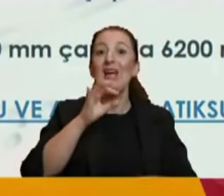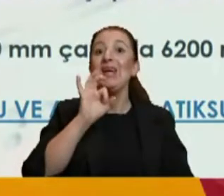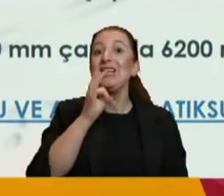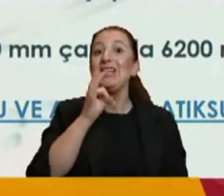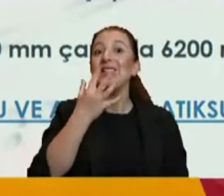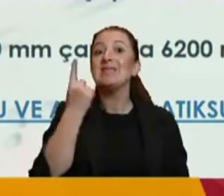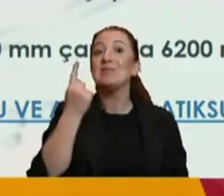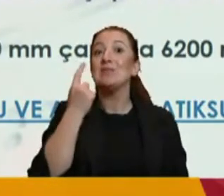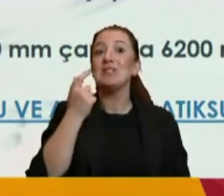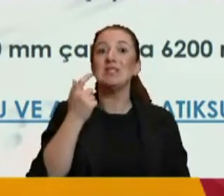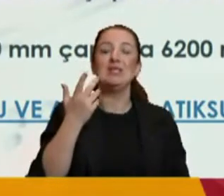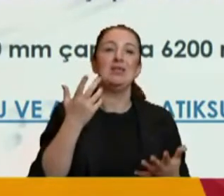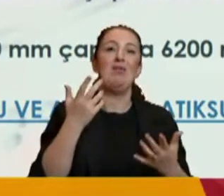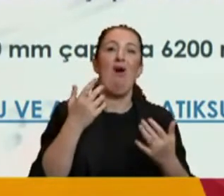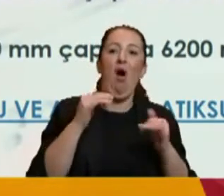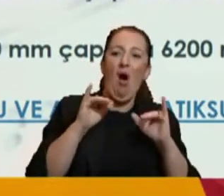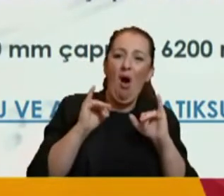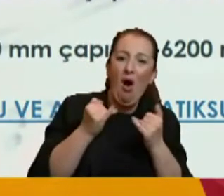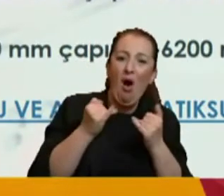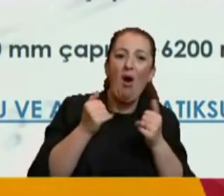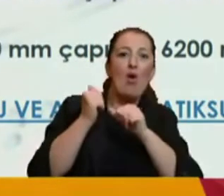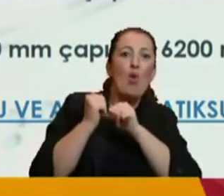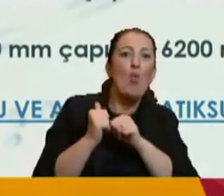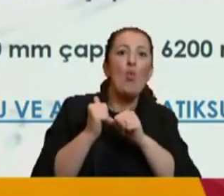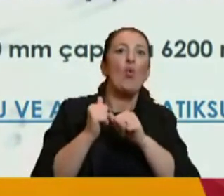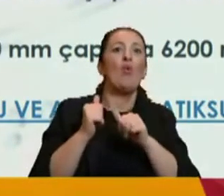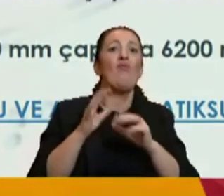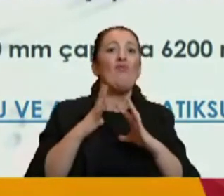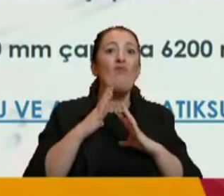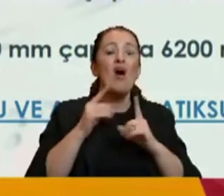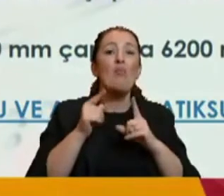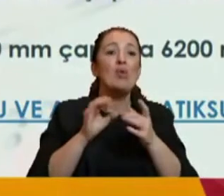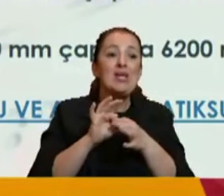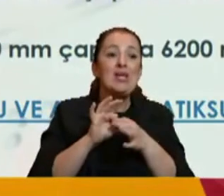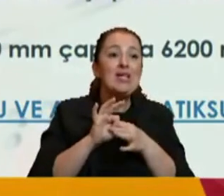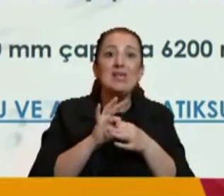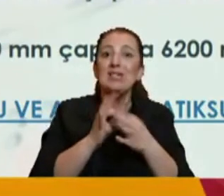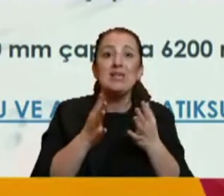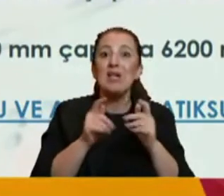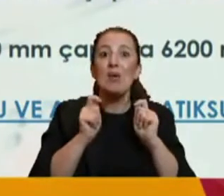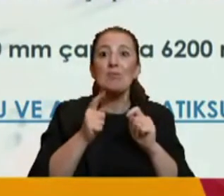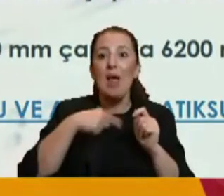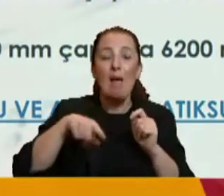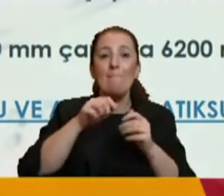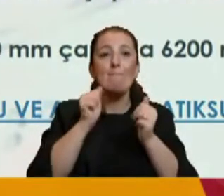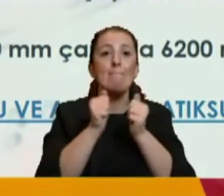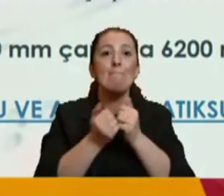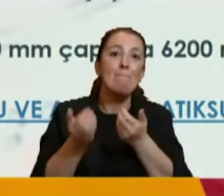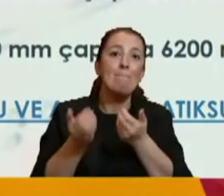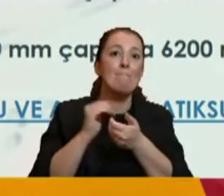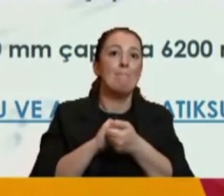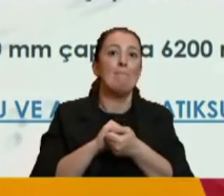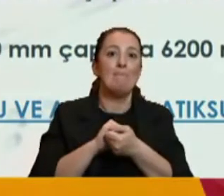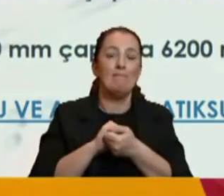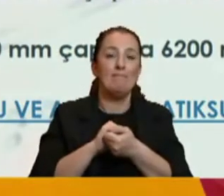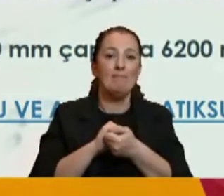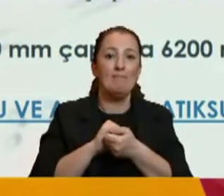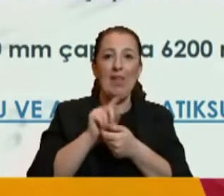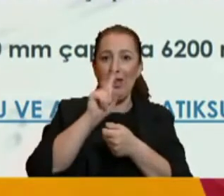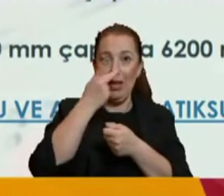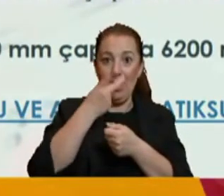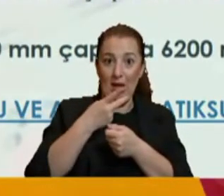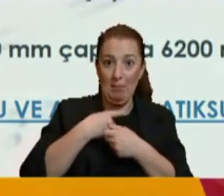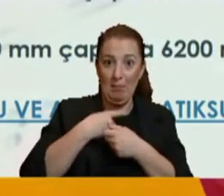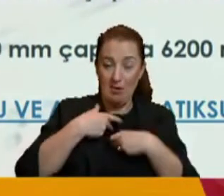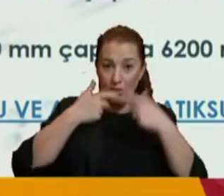bir yük var bu yükün a savaşacağız bunu birlikte aşacağız Yani bu sadece Rahim Armutlu'nun Büyük'ü